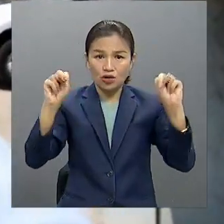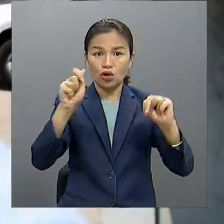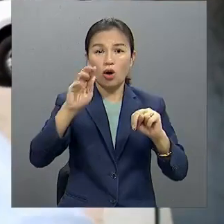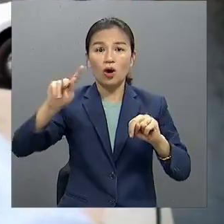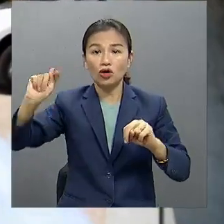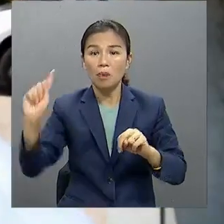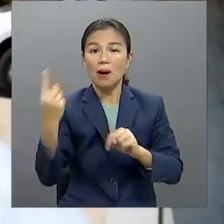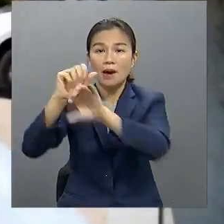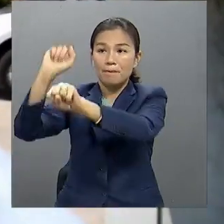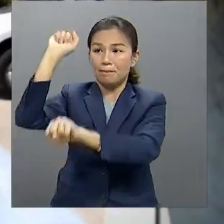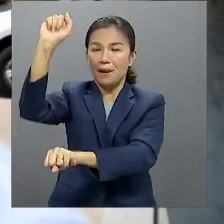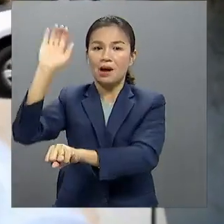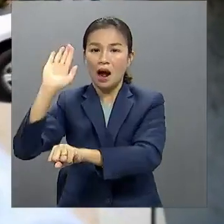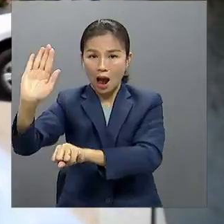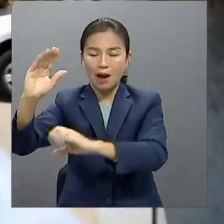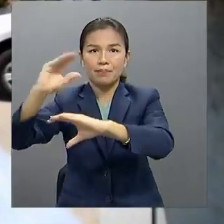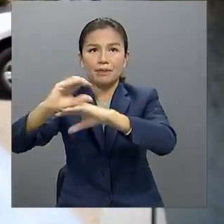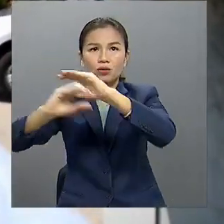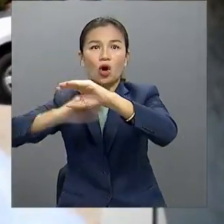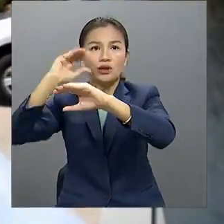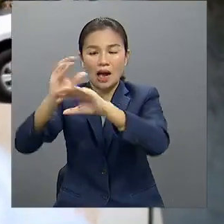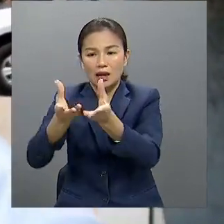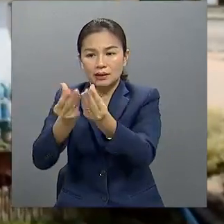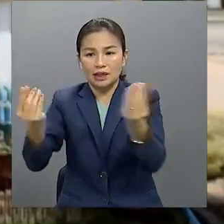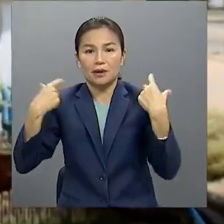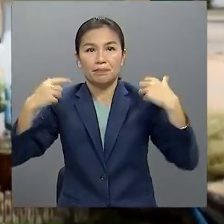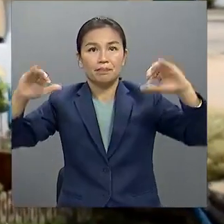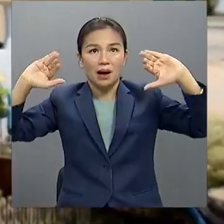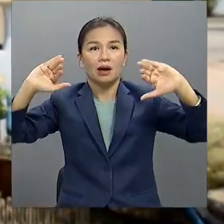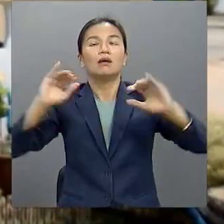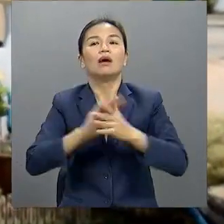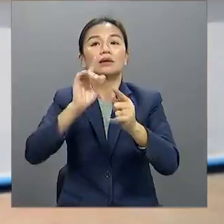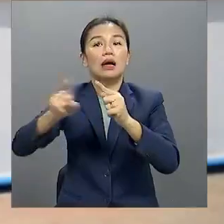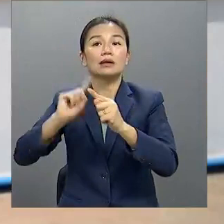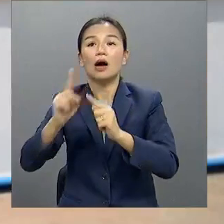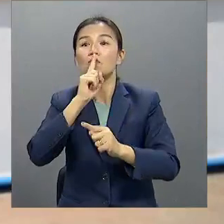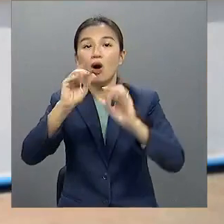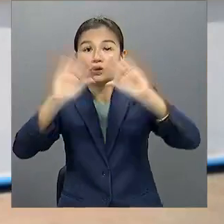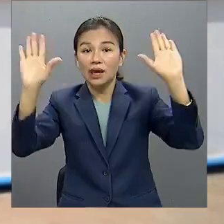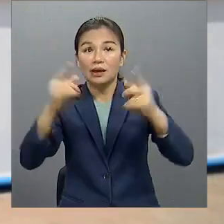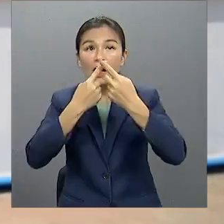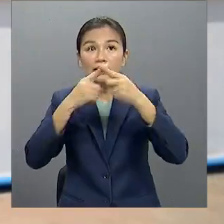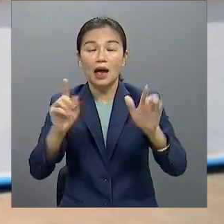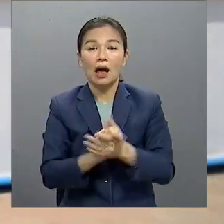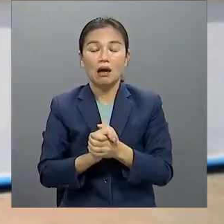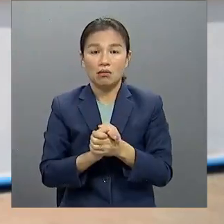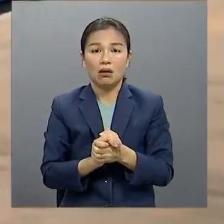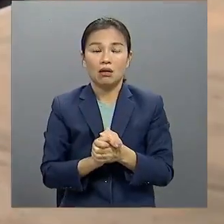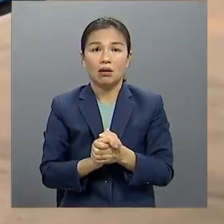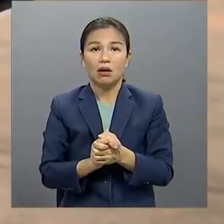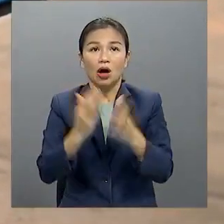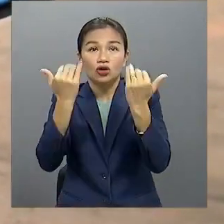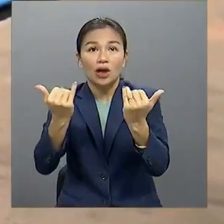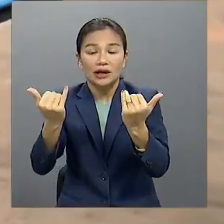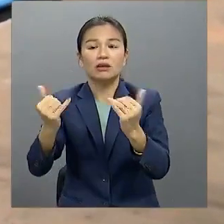ห้ามให้ก่อสร้างเพราะมีชักคมไว้ไอมีประชุมสภามีอะไรอย่างนี้นะแต่เมื่อมีพรบแล้วต้องใช้งบประมาณกฎหม